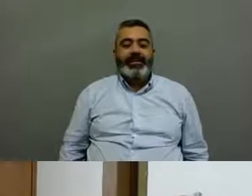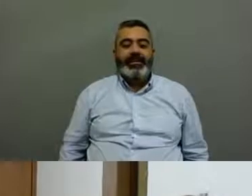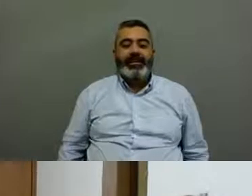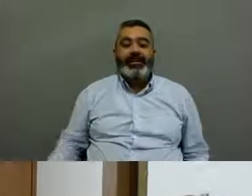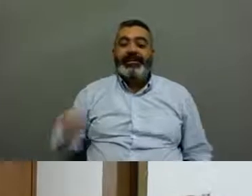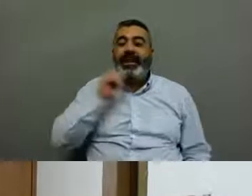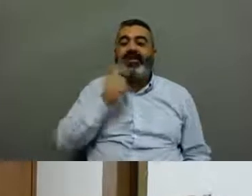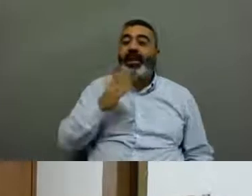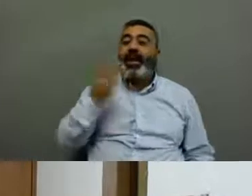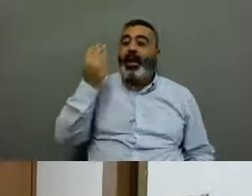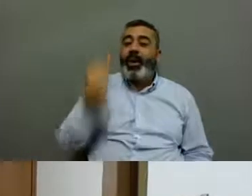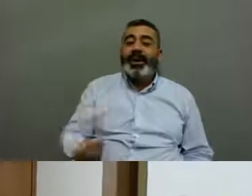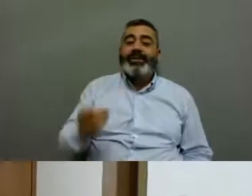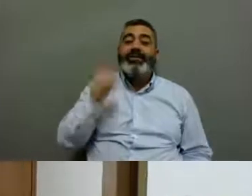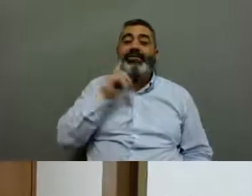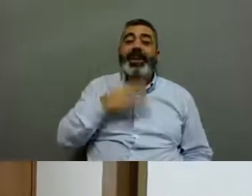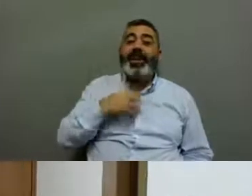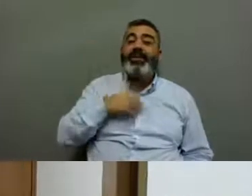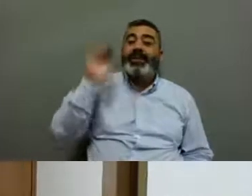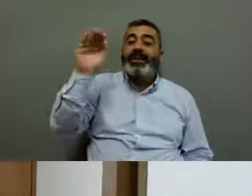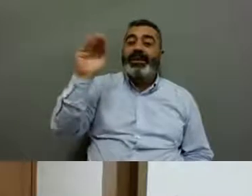Ωραία. Δεν ξέρω, κυρία Καρτασίδου.